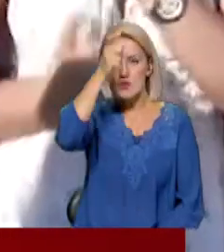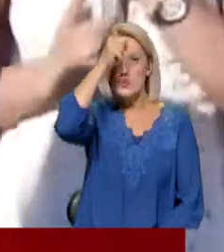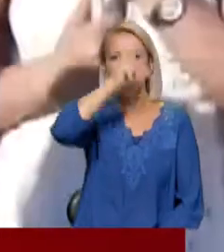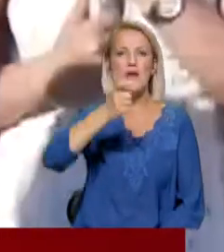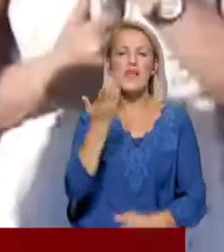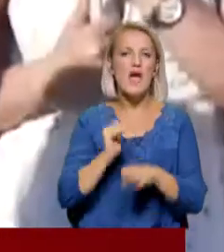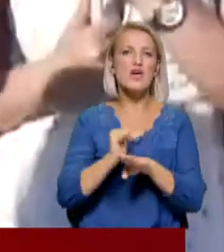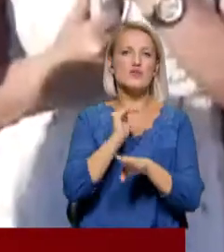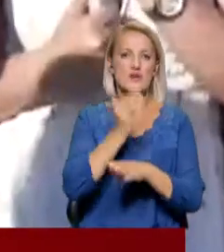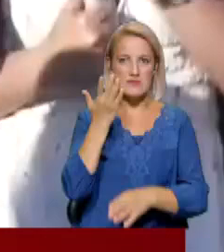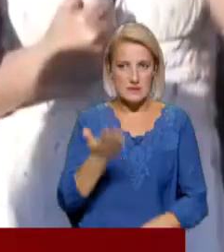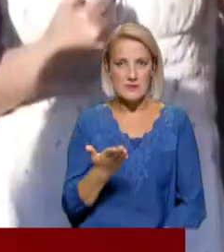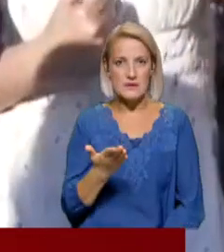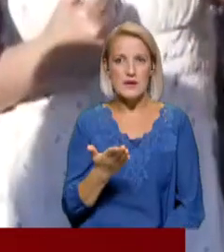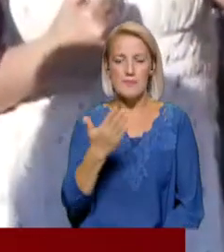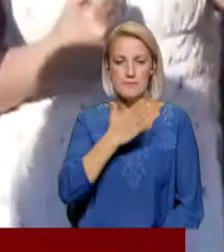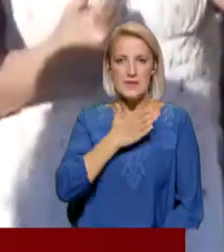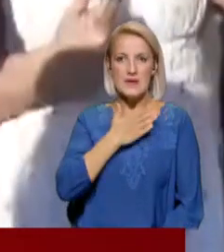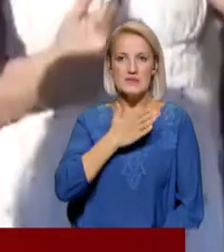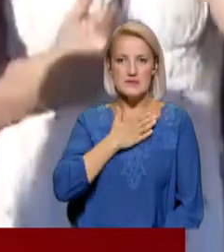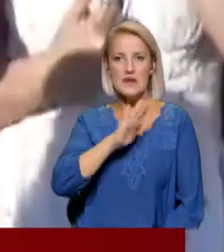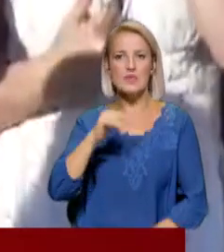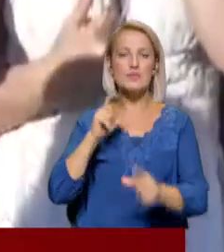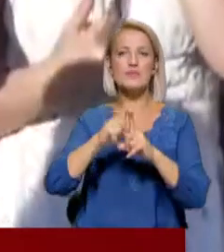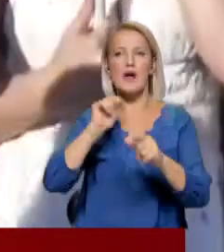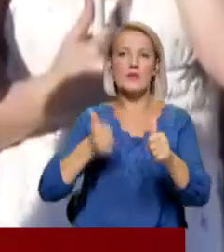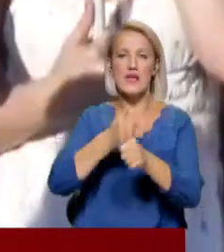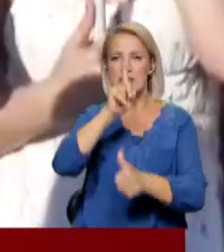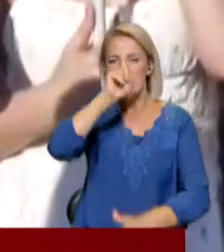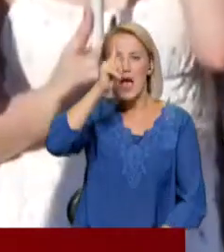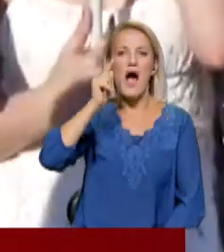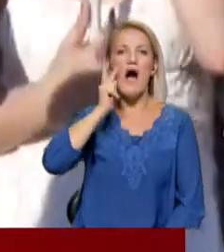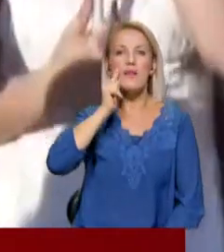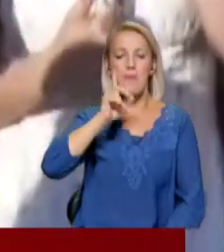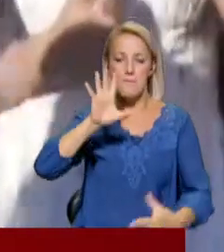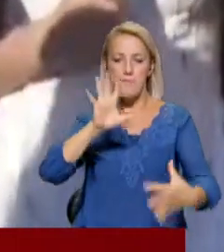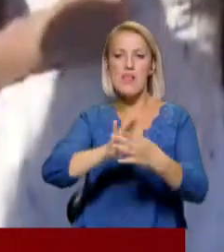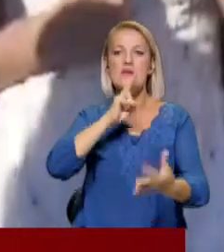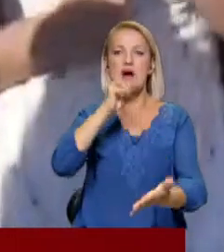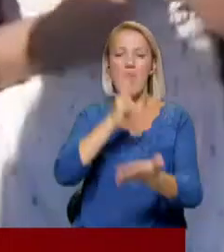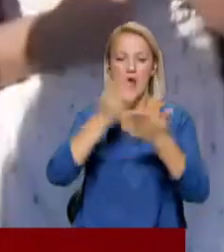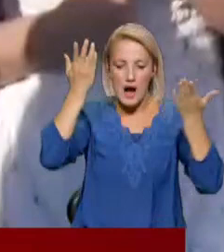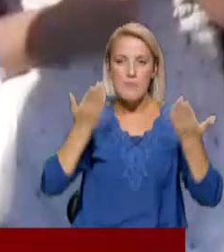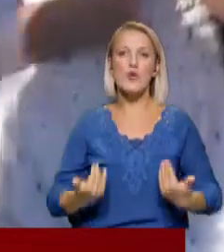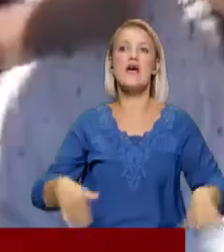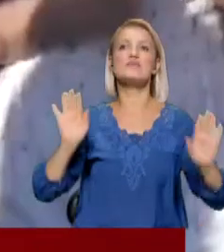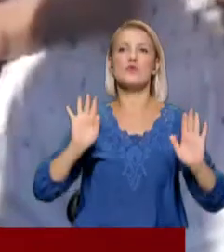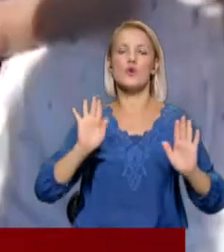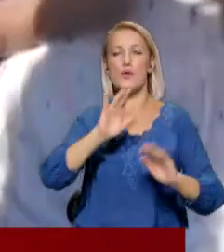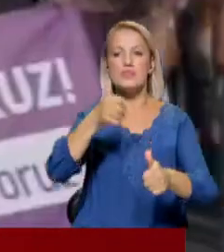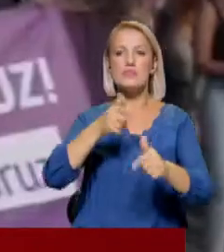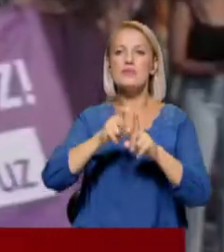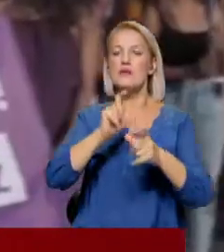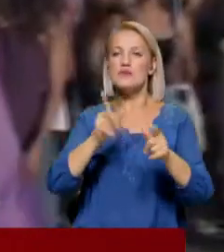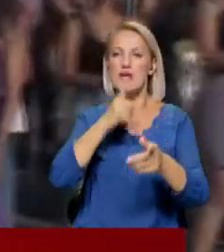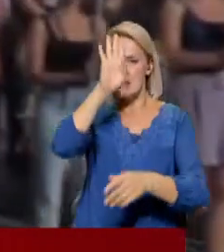ne yaşanıyorsa yaşansın. Biz Danıştay'ı tek adama bağladık kararıdır. Kabul etmiyoruz. Danıştay'ın